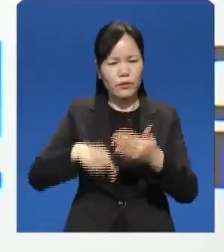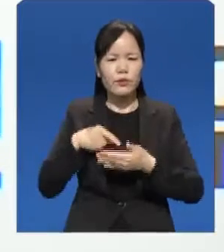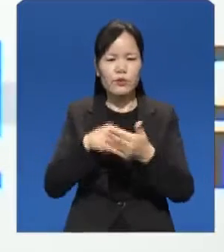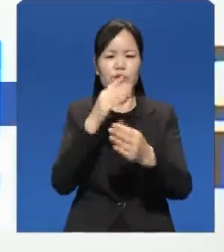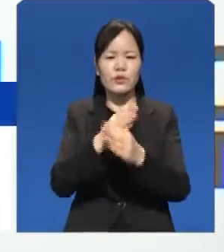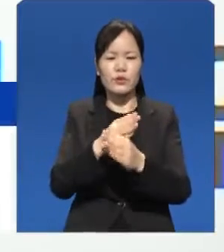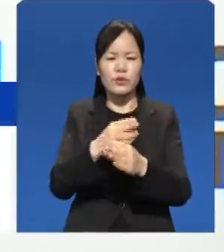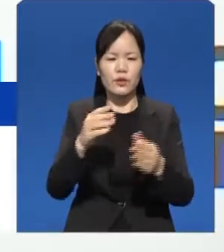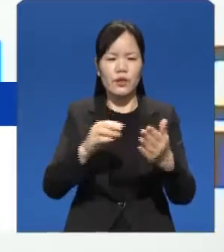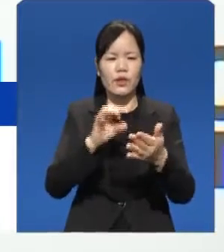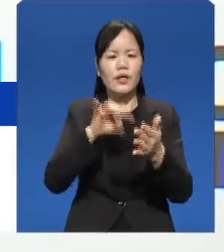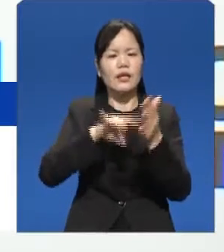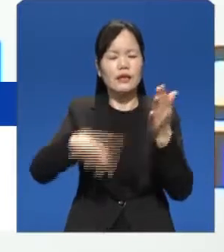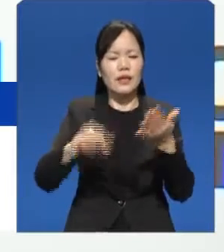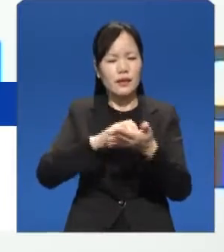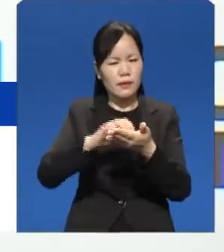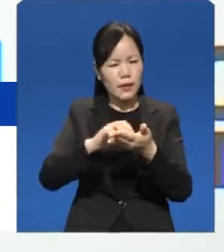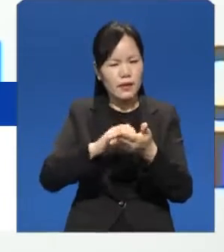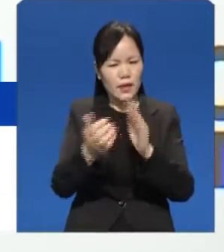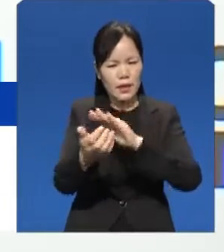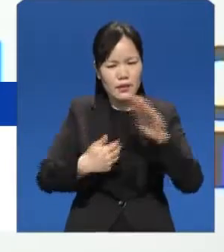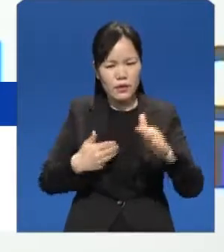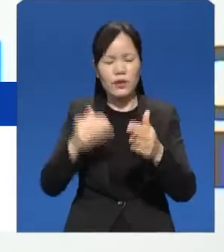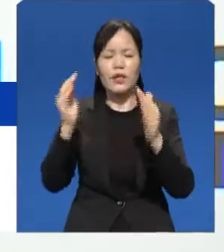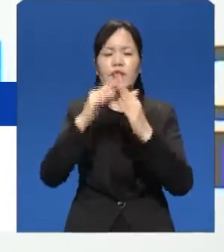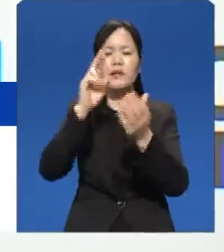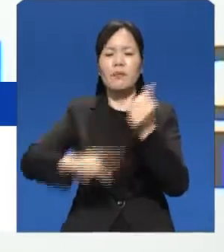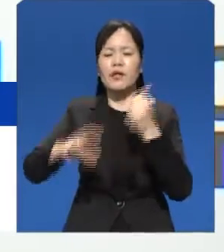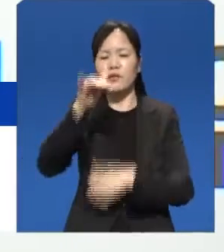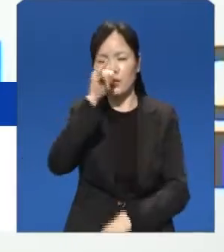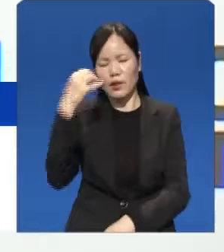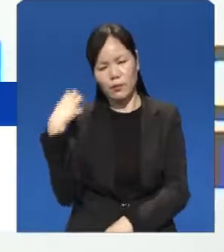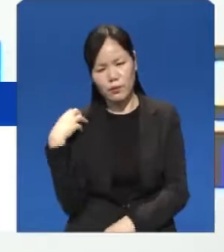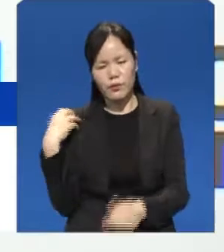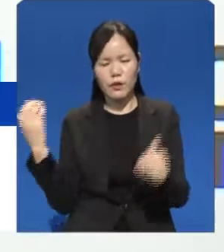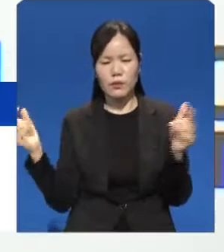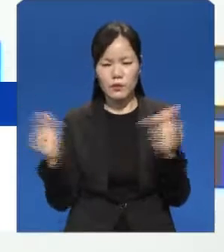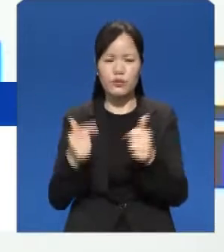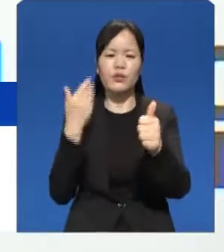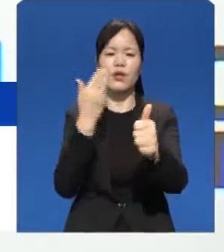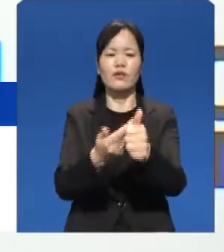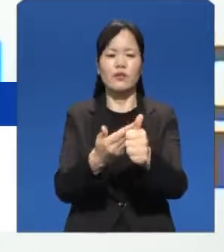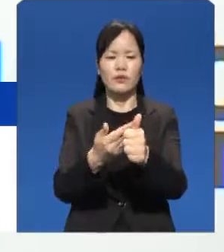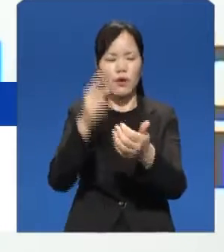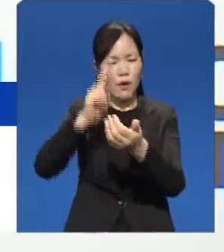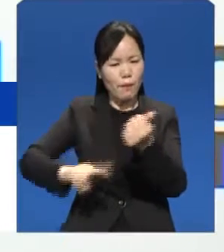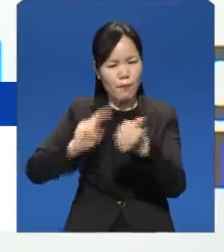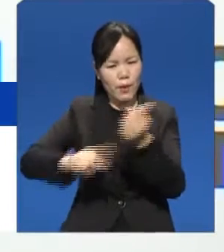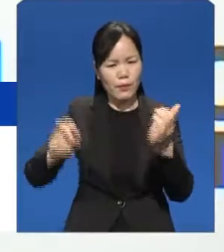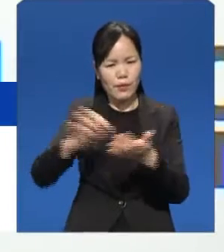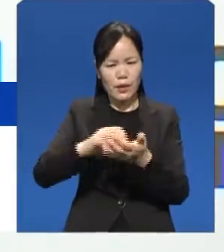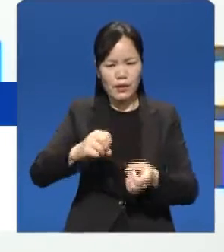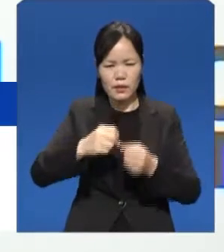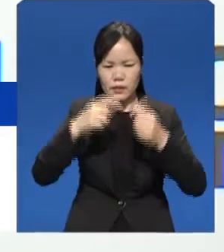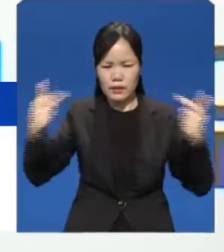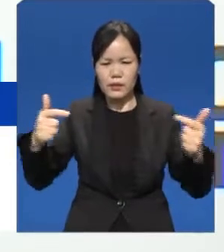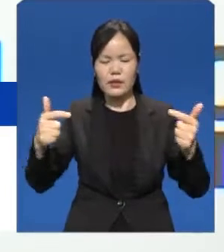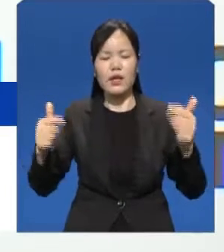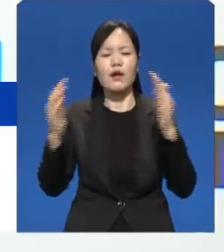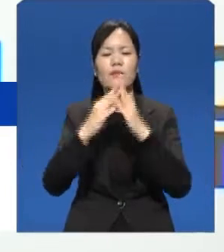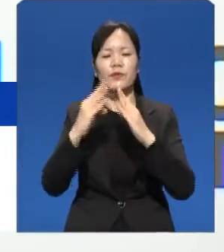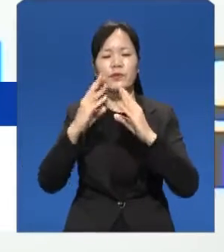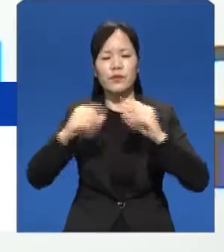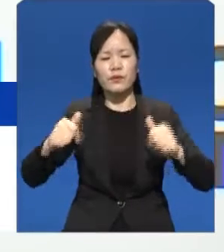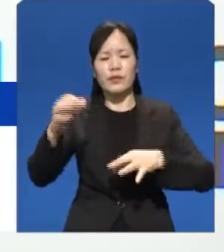과세 기준일 전에 주택을 매도할 수 있도록 부담을 덜어주고 매물 출회를 유도하여 부동산